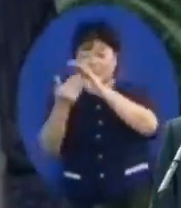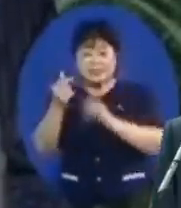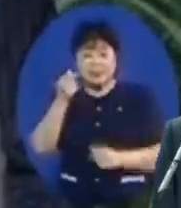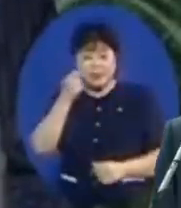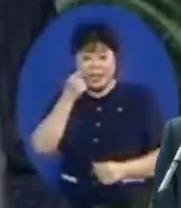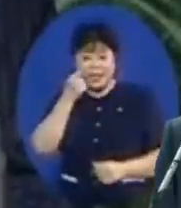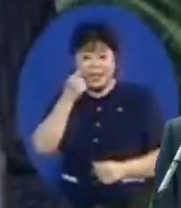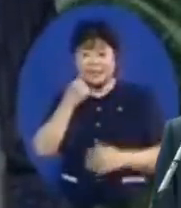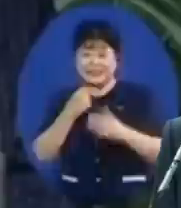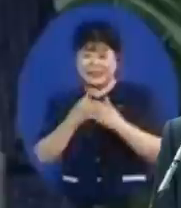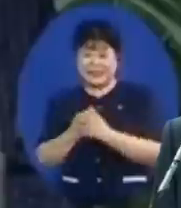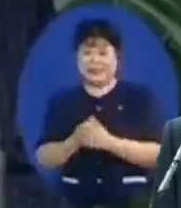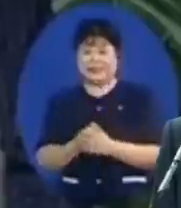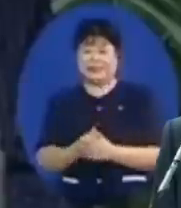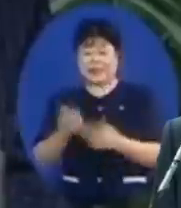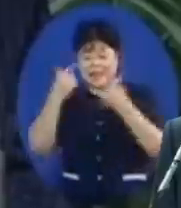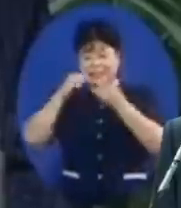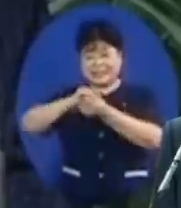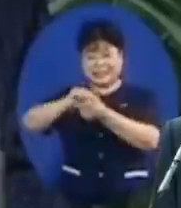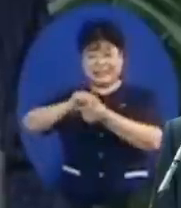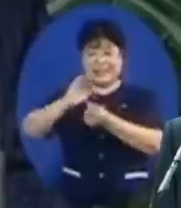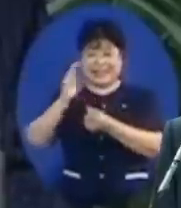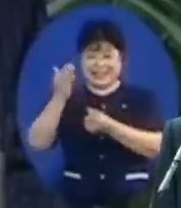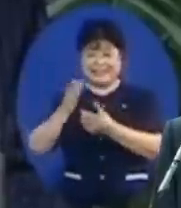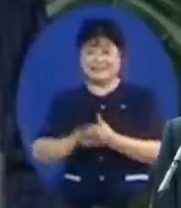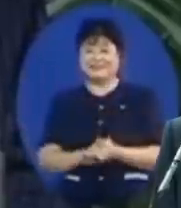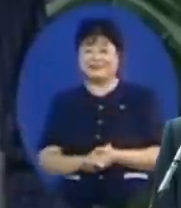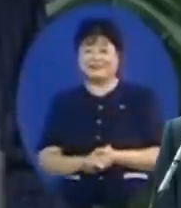못합니다. 그러므로 늘 씻어야 돼요.